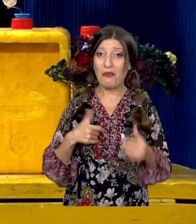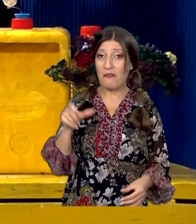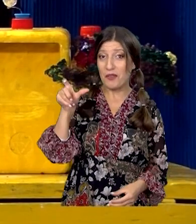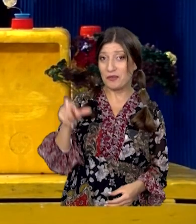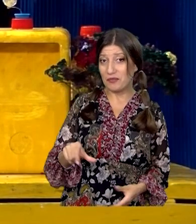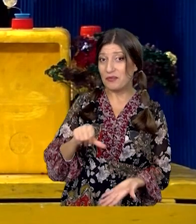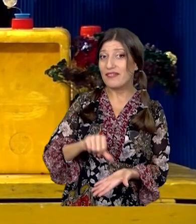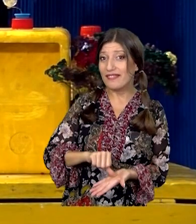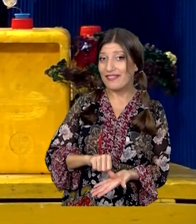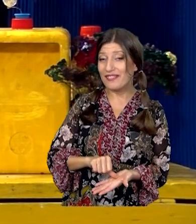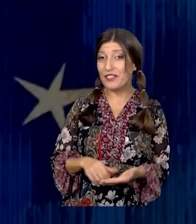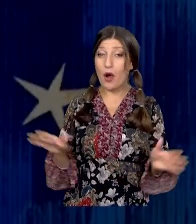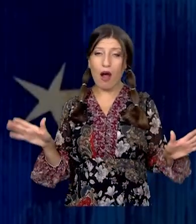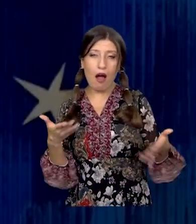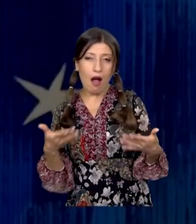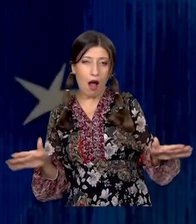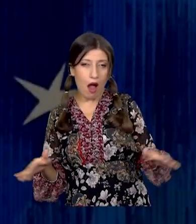ես